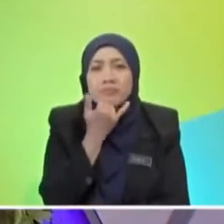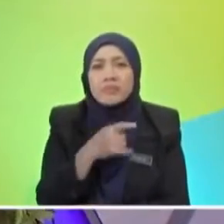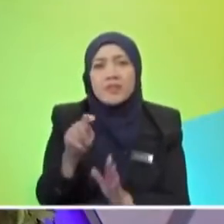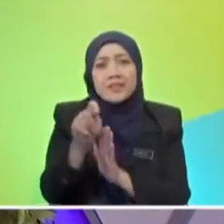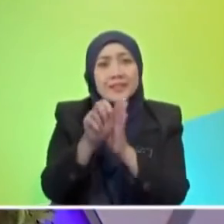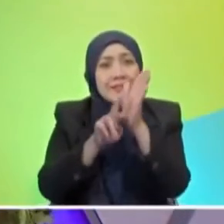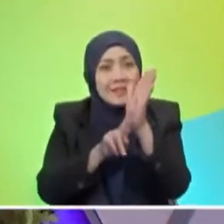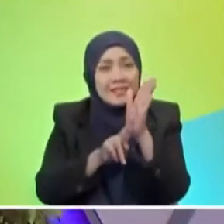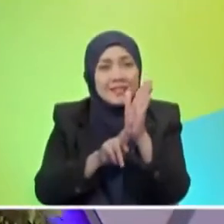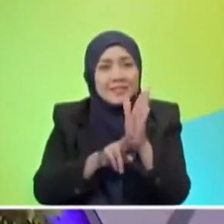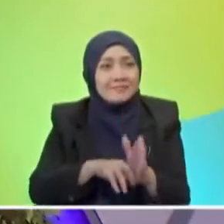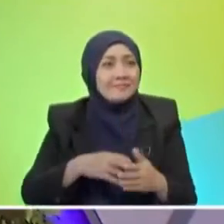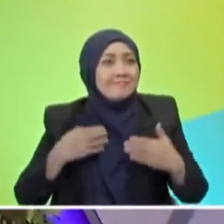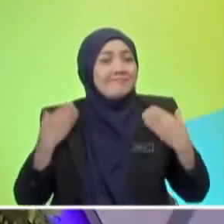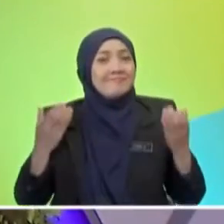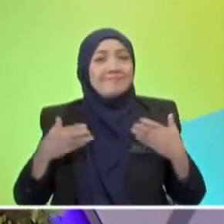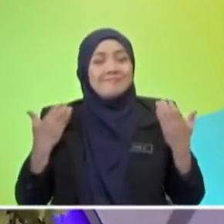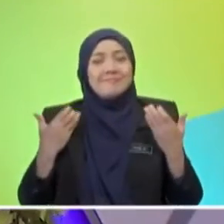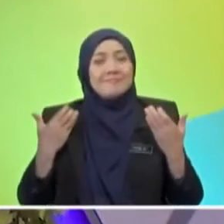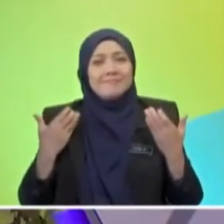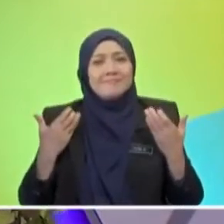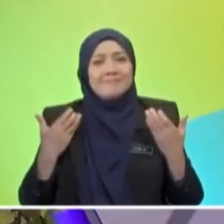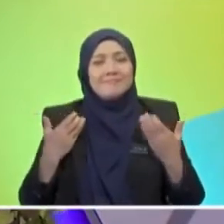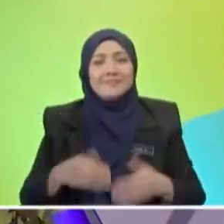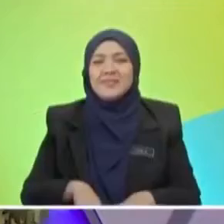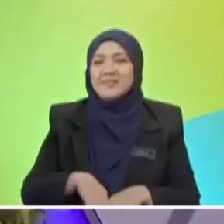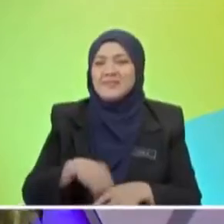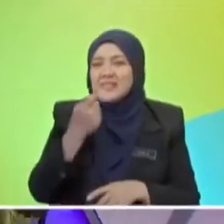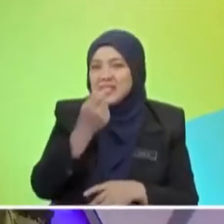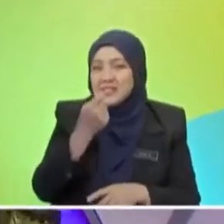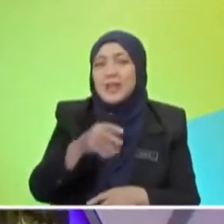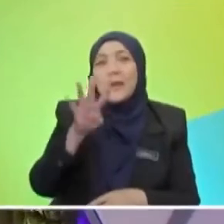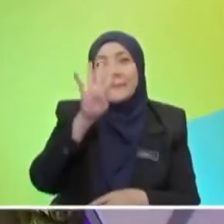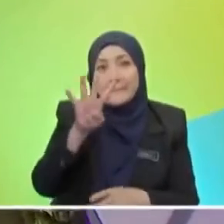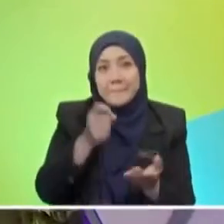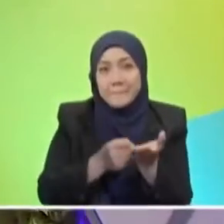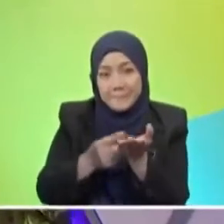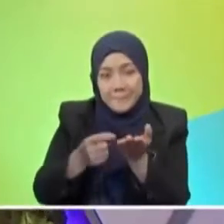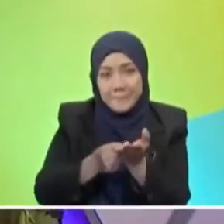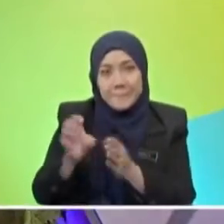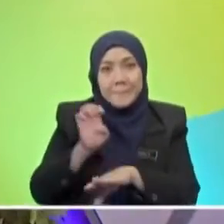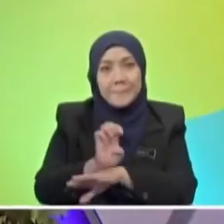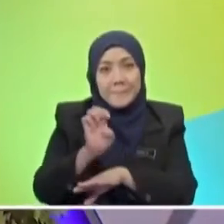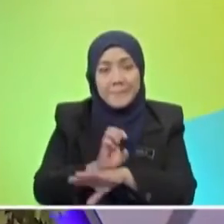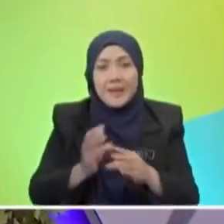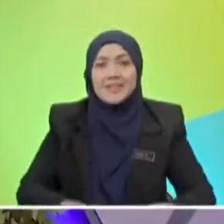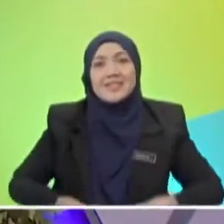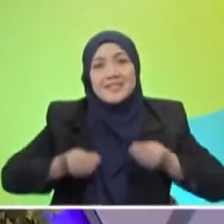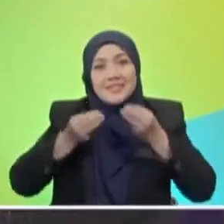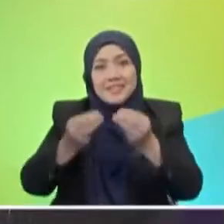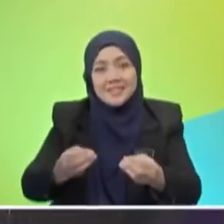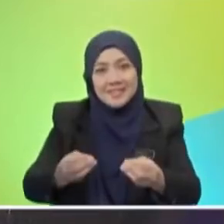Jadi kelihatan ceria saja. Maka cikgu beri 4 guli emas pada